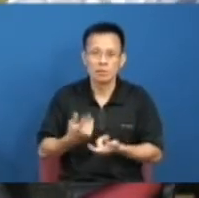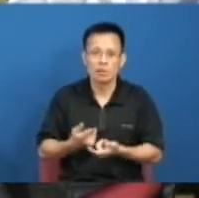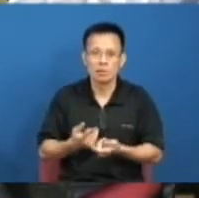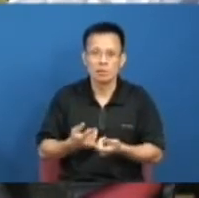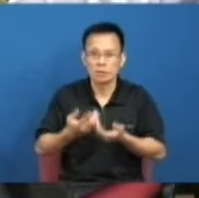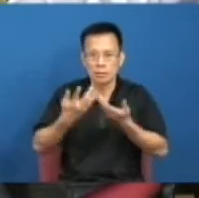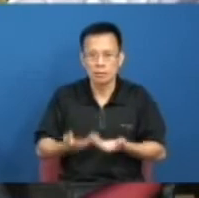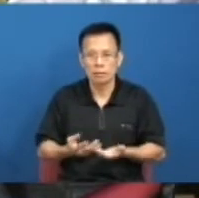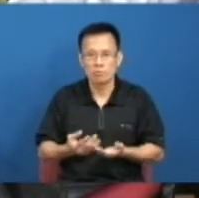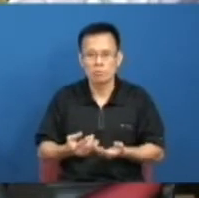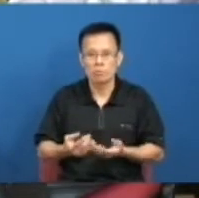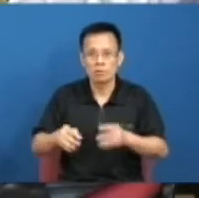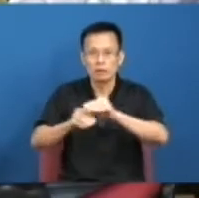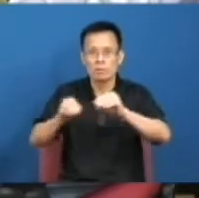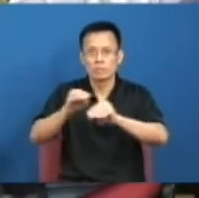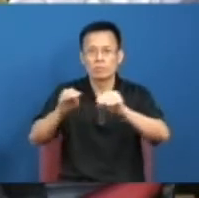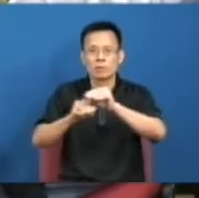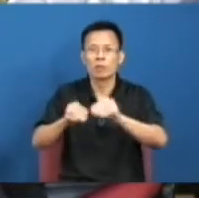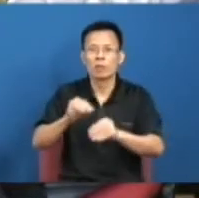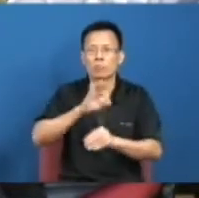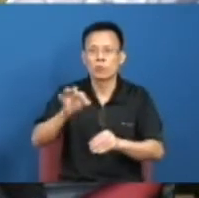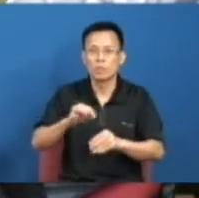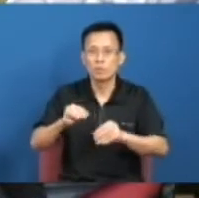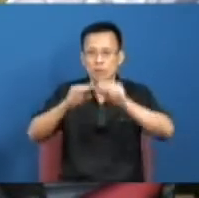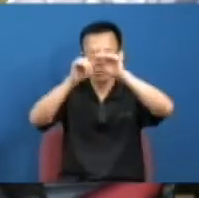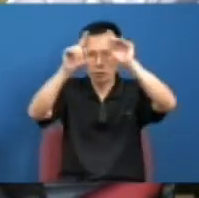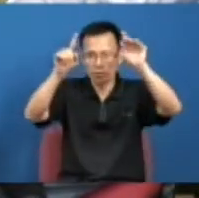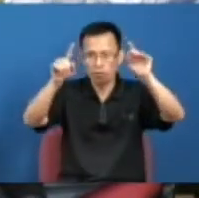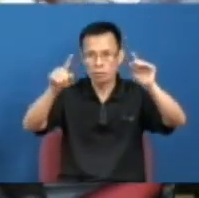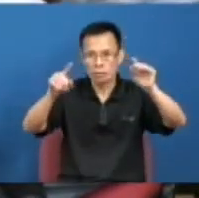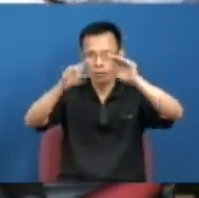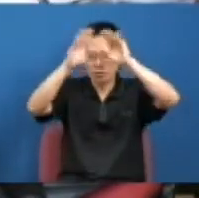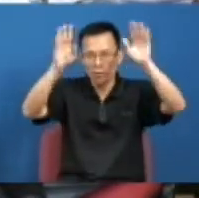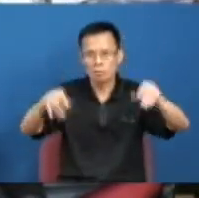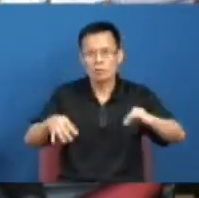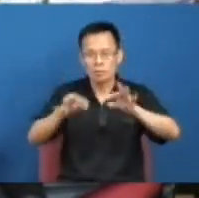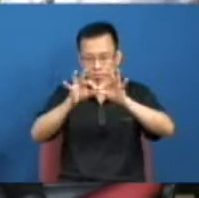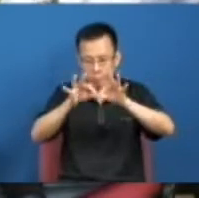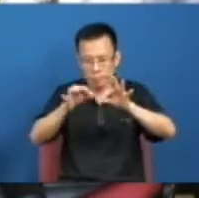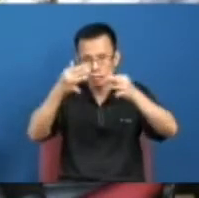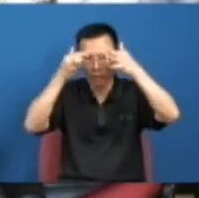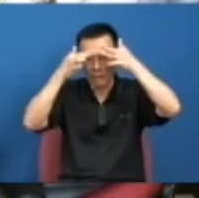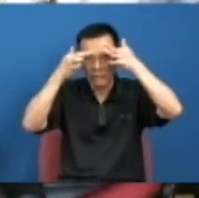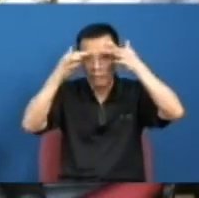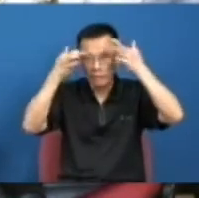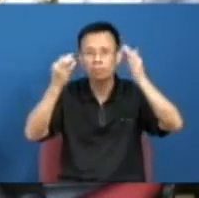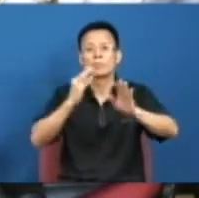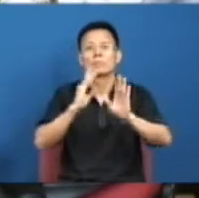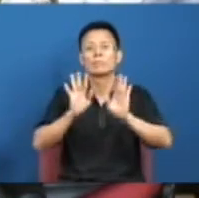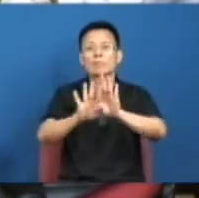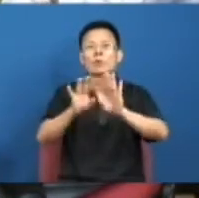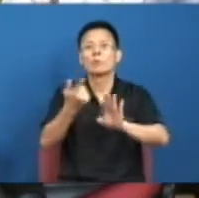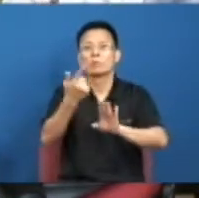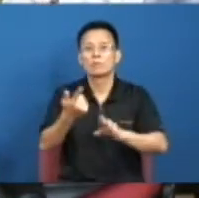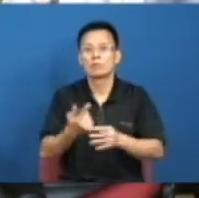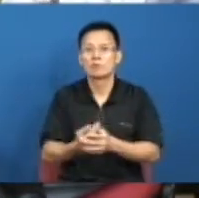築咧就你知啦，就冇曬啲窗眉咁，係一條窗眉咧擋到好多嘢喎。無論酸雨咧，因為知道我哋香